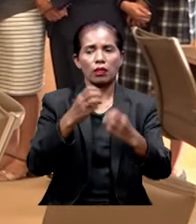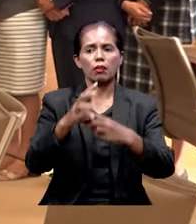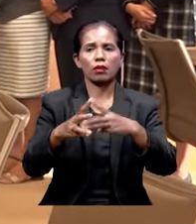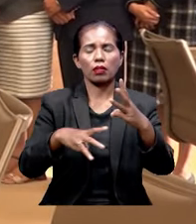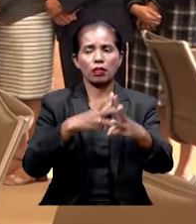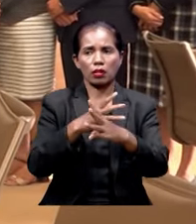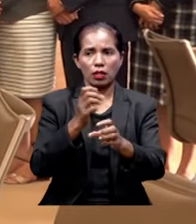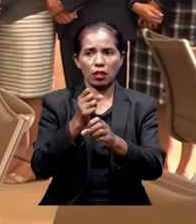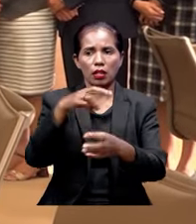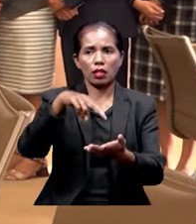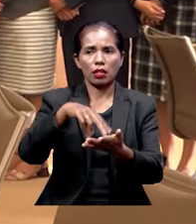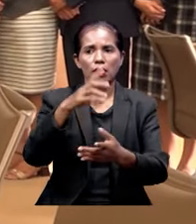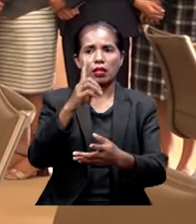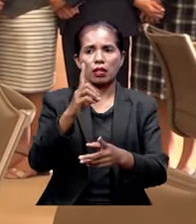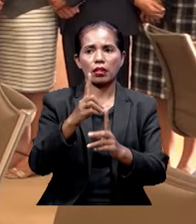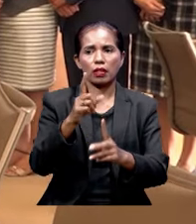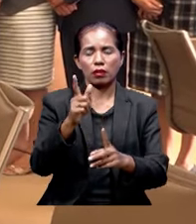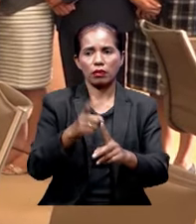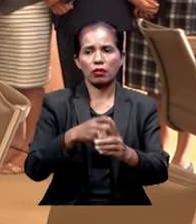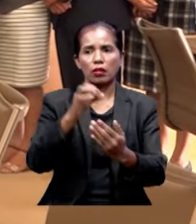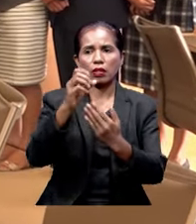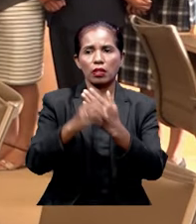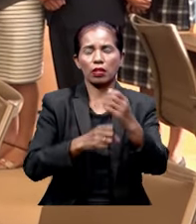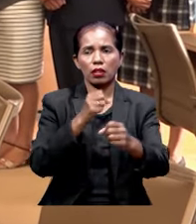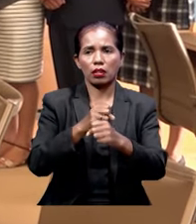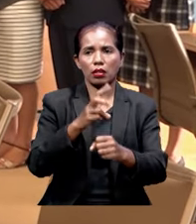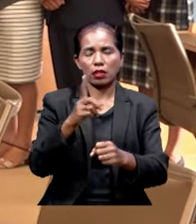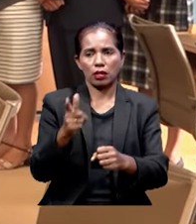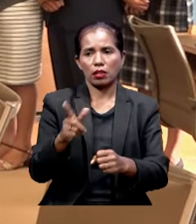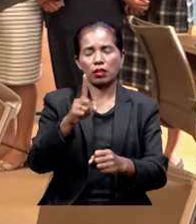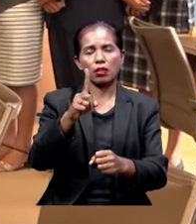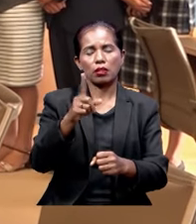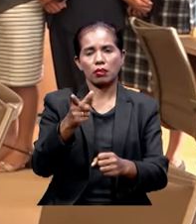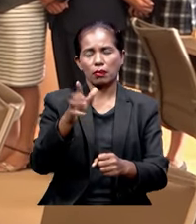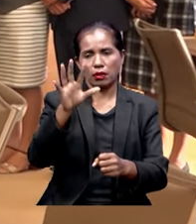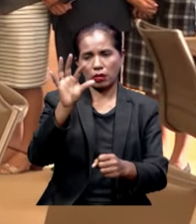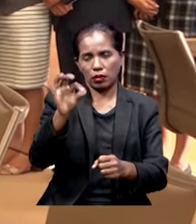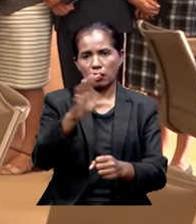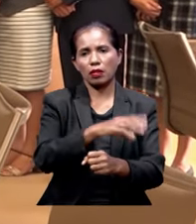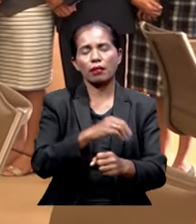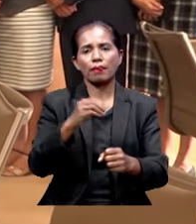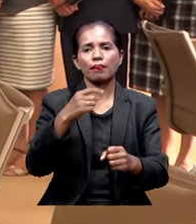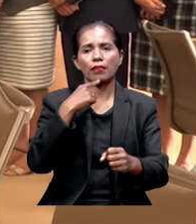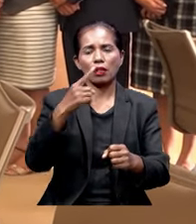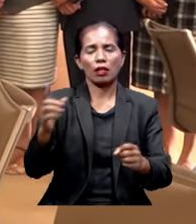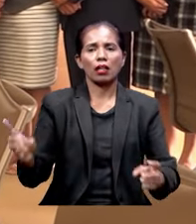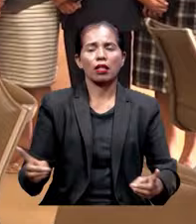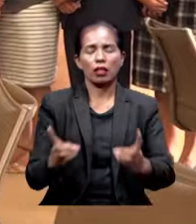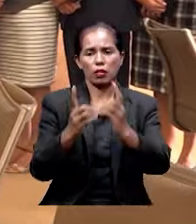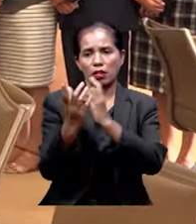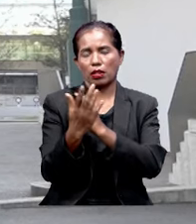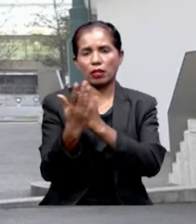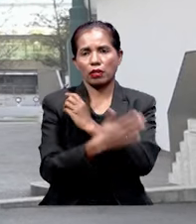ia loronida fulan janeiro tinen reunida atu sia nulu resin lima, ho dihasoru regra komérsiu internasaun